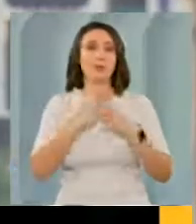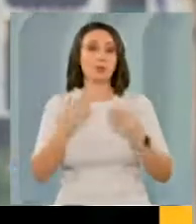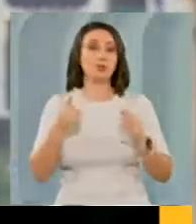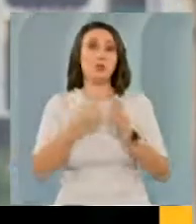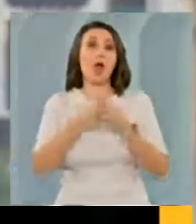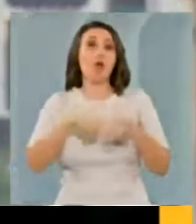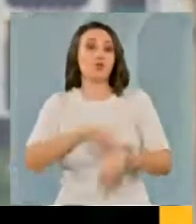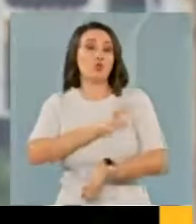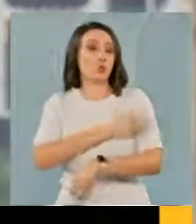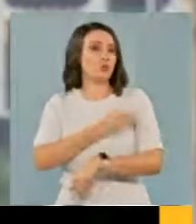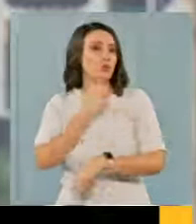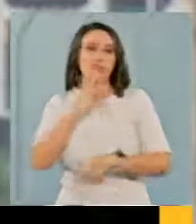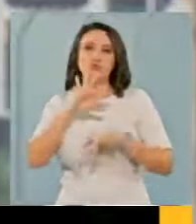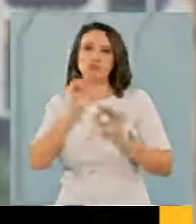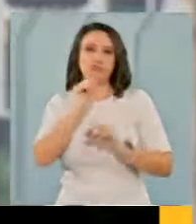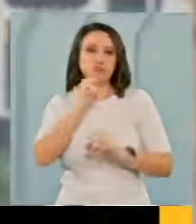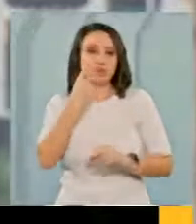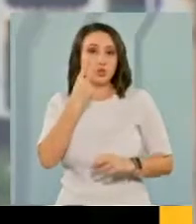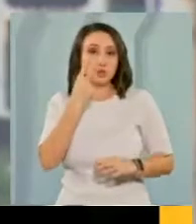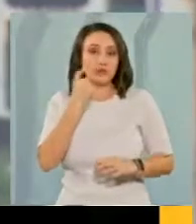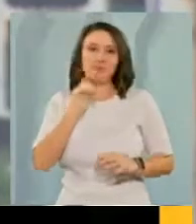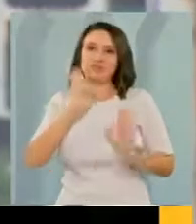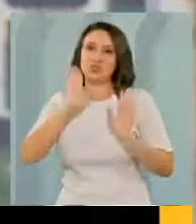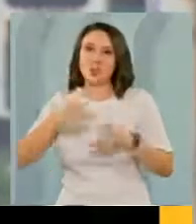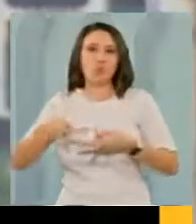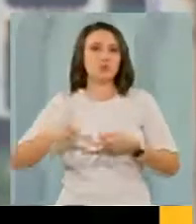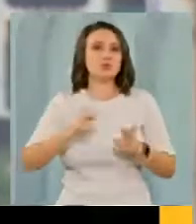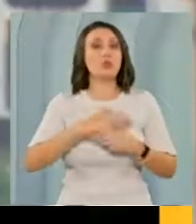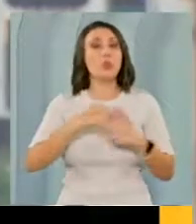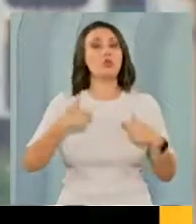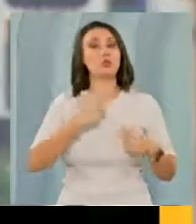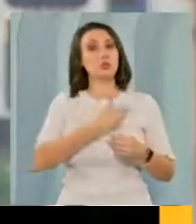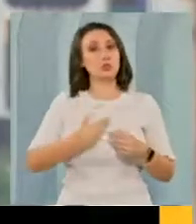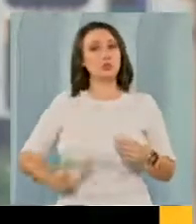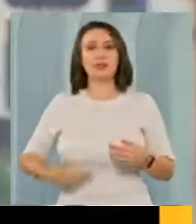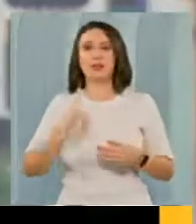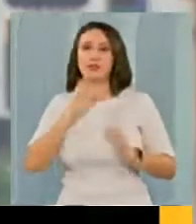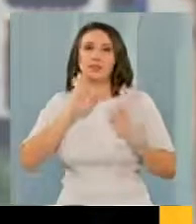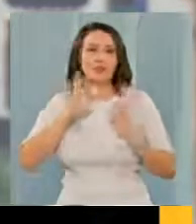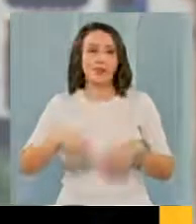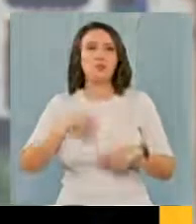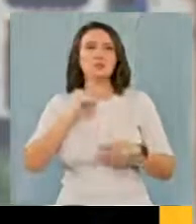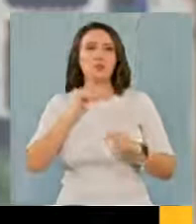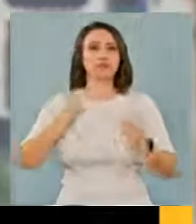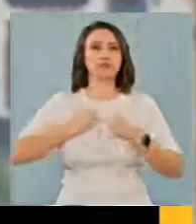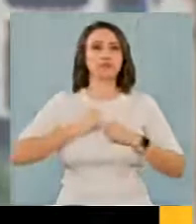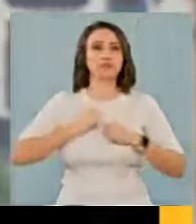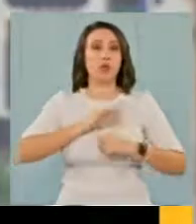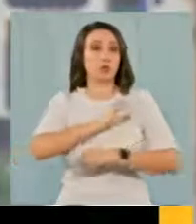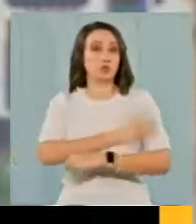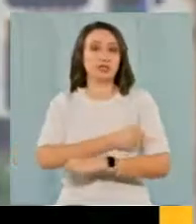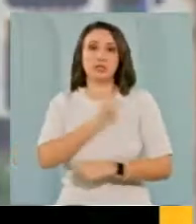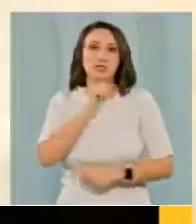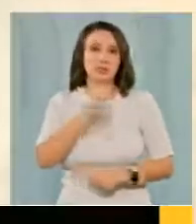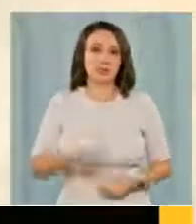acum autoritățile nu au niciun suspect. Degeaba au trimis procurori de la București, degeaba s-au bătut autoritățile cu pumnul în piept. Nimic.